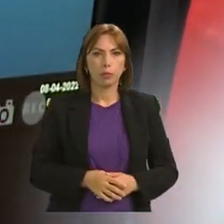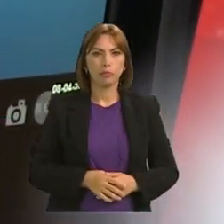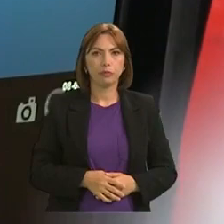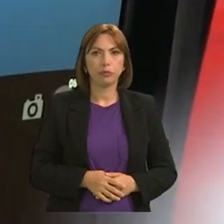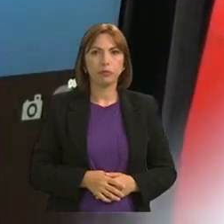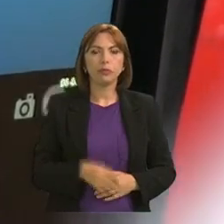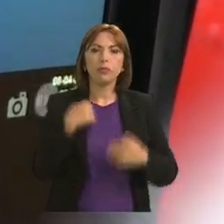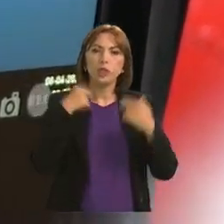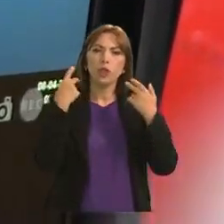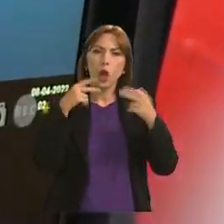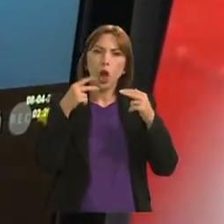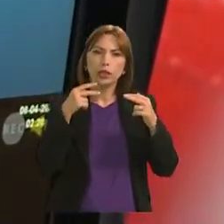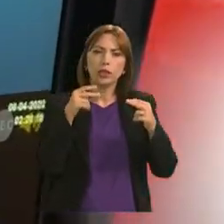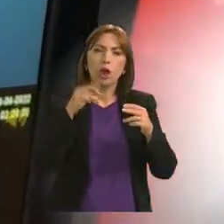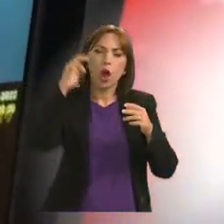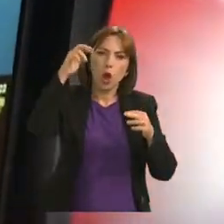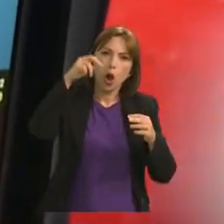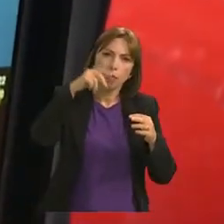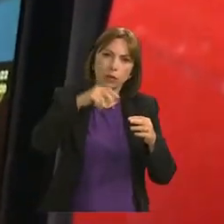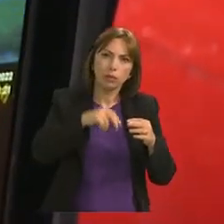Continuăm coborârea.